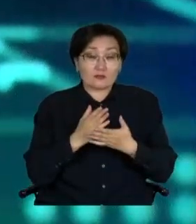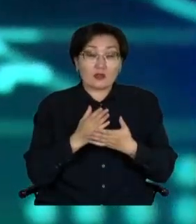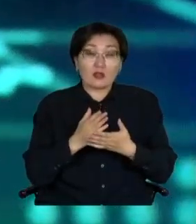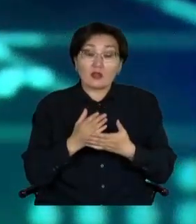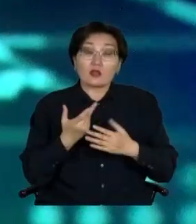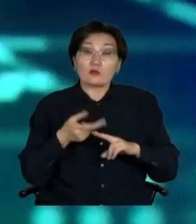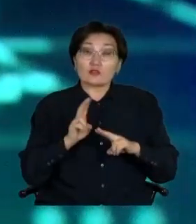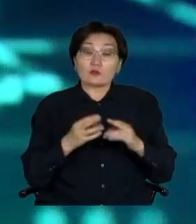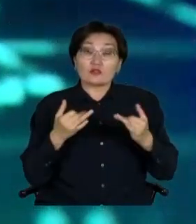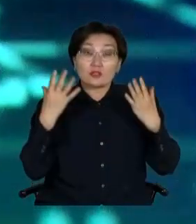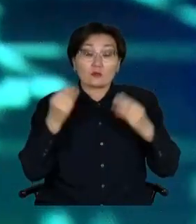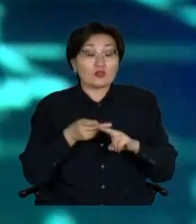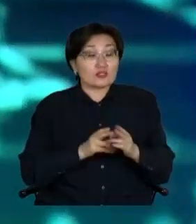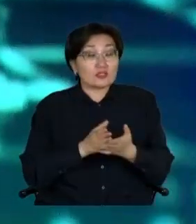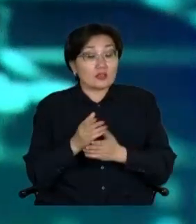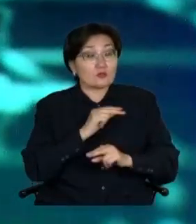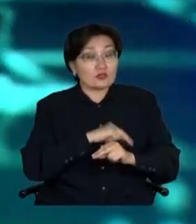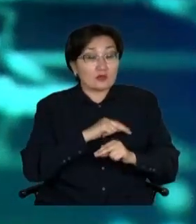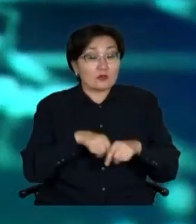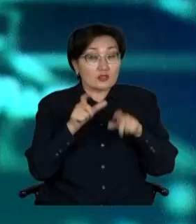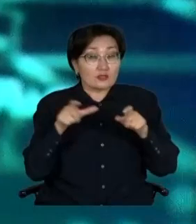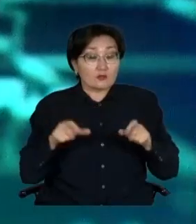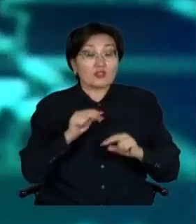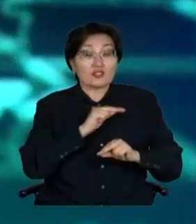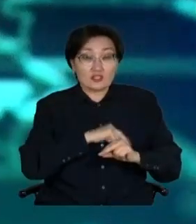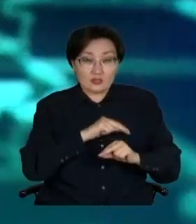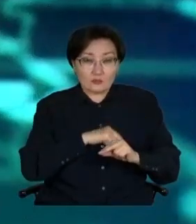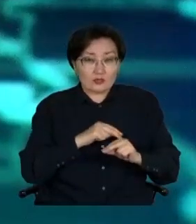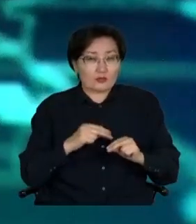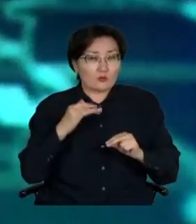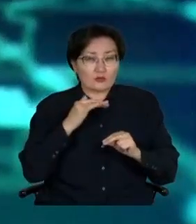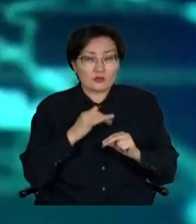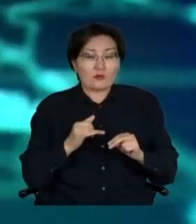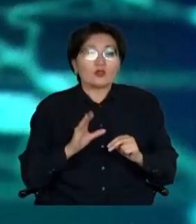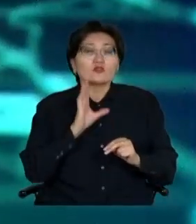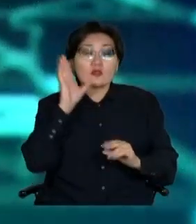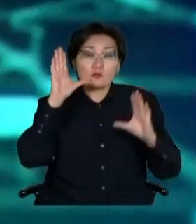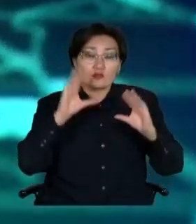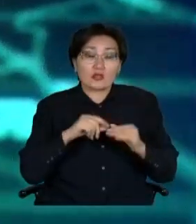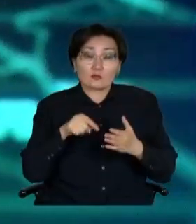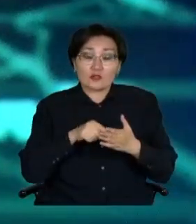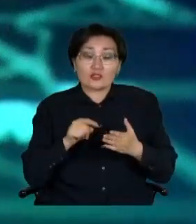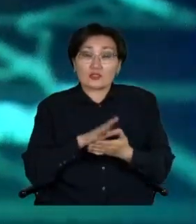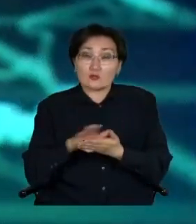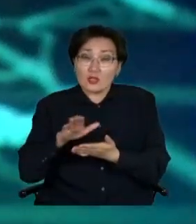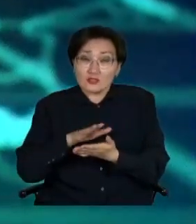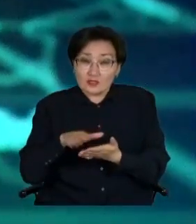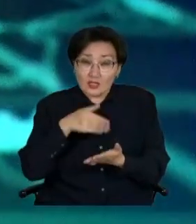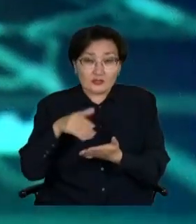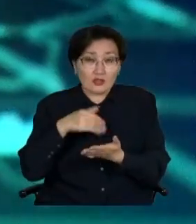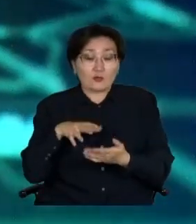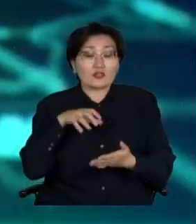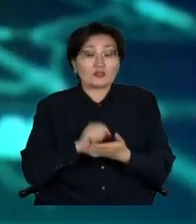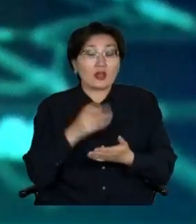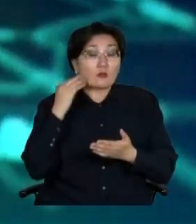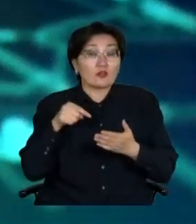рас. Бүгінде бұл салада қызмет ететін жандардың еңбегі де ерен. Мәселен, күн-түн демей қаланың тазалығын қамтамасыз ету үшін бір ғана